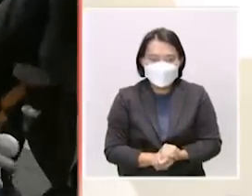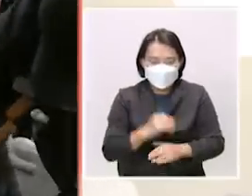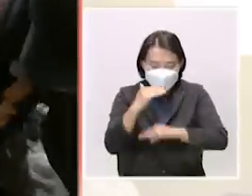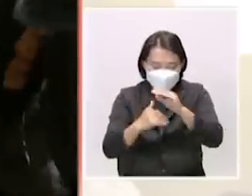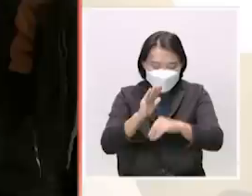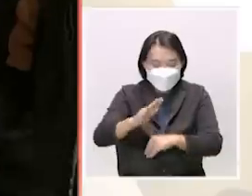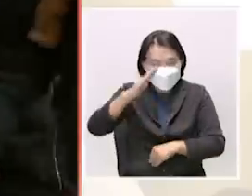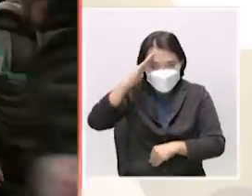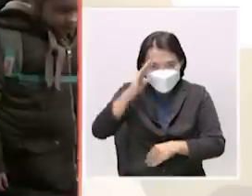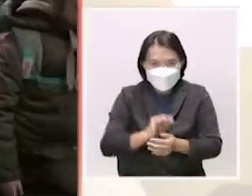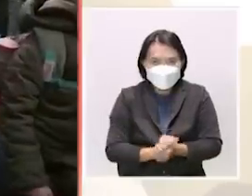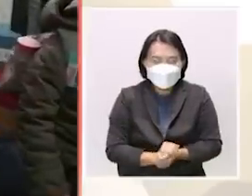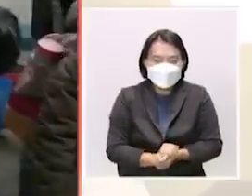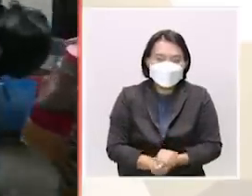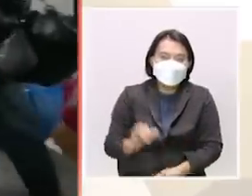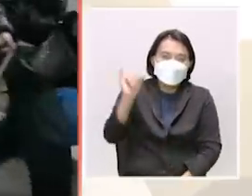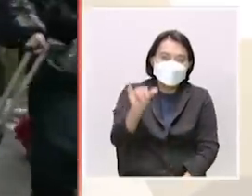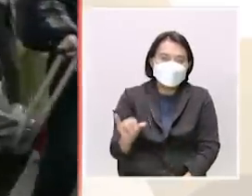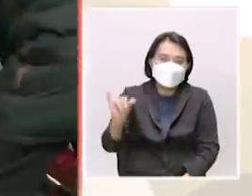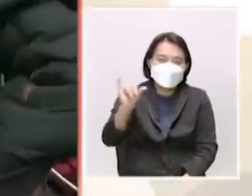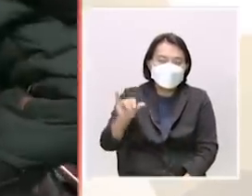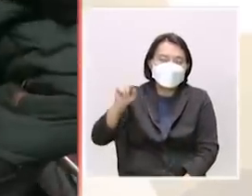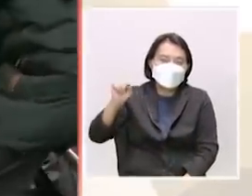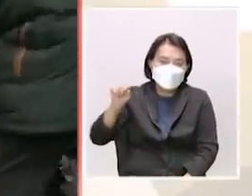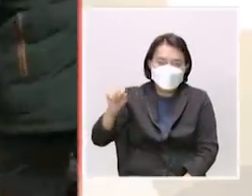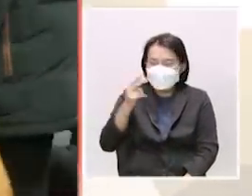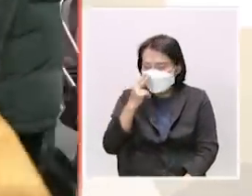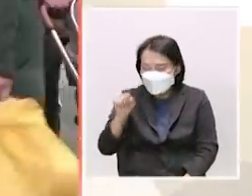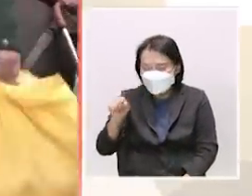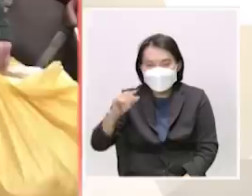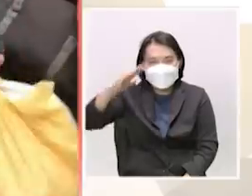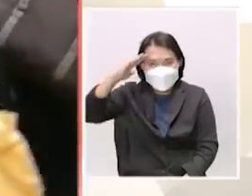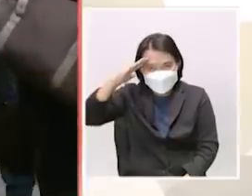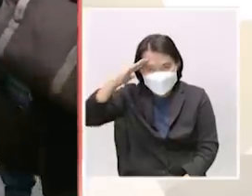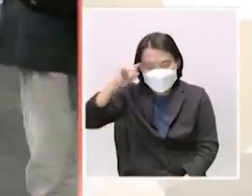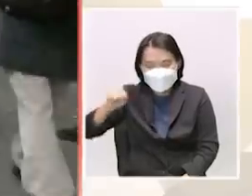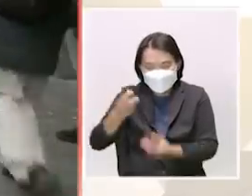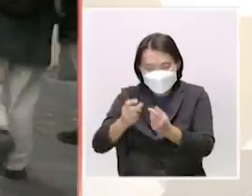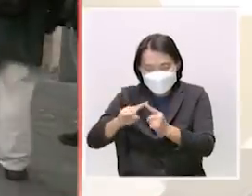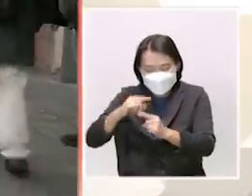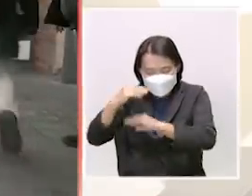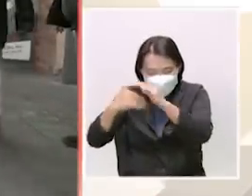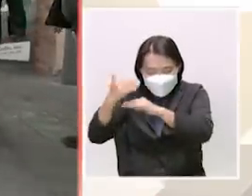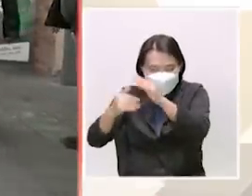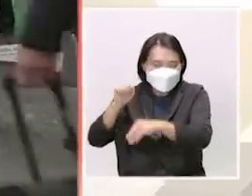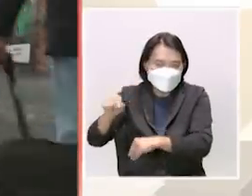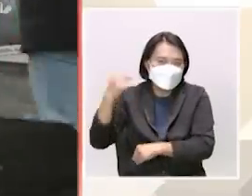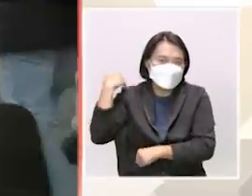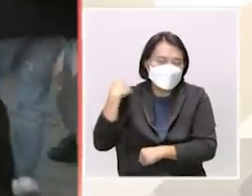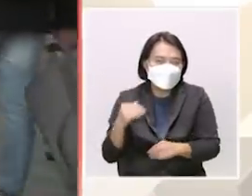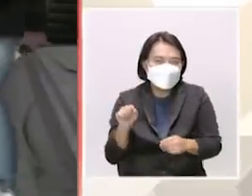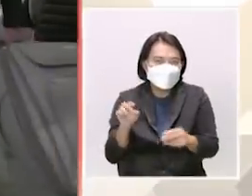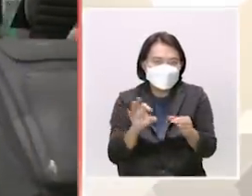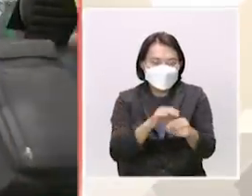นฝักยุโรป เราจะเห็นกพัฒนาสัญญณภาพทางนหาทกองทับมากขึน ไมจะไปต่อกร หรอวไปพัชนะกับรักเซีย